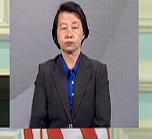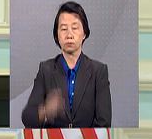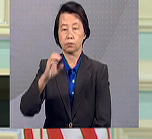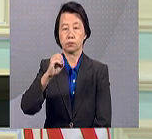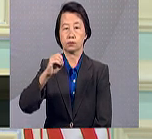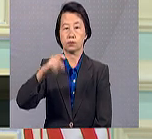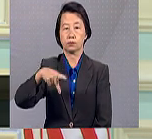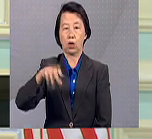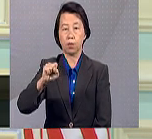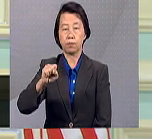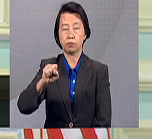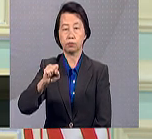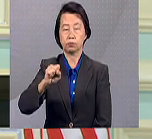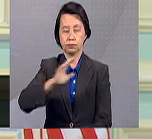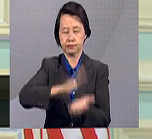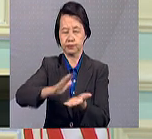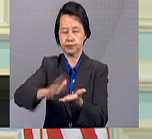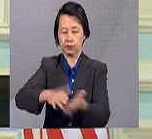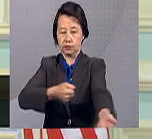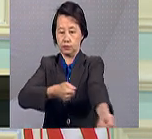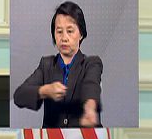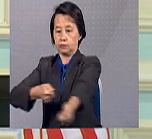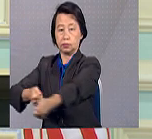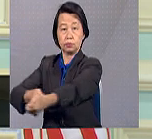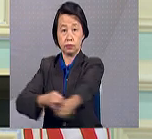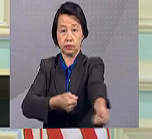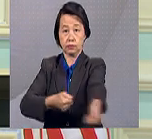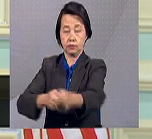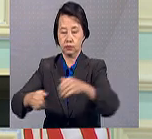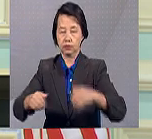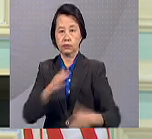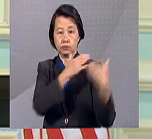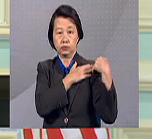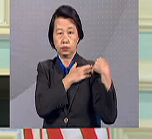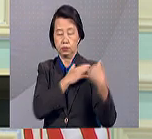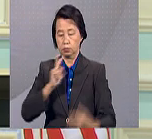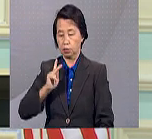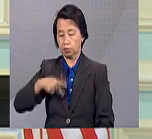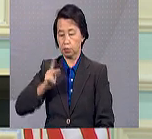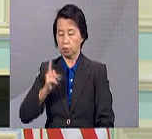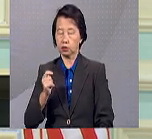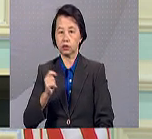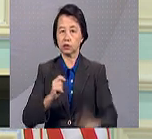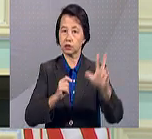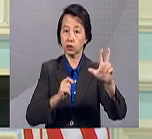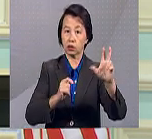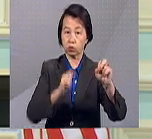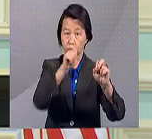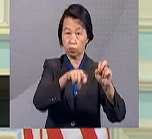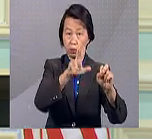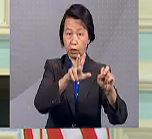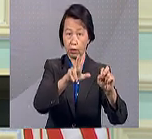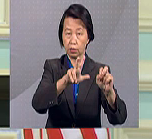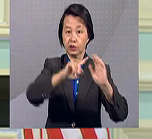Ops Sanitasi Awam di bawah kawal selia KPKT sejak 30 Mac